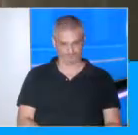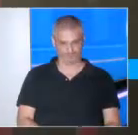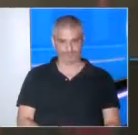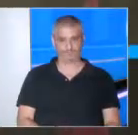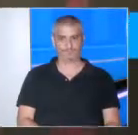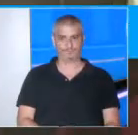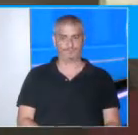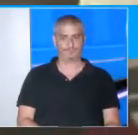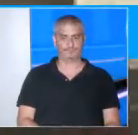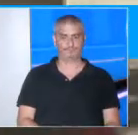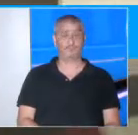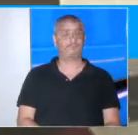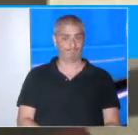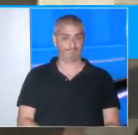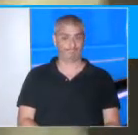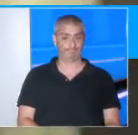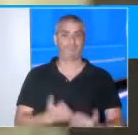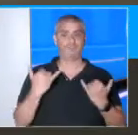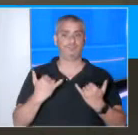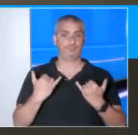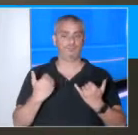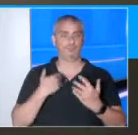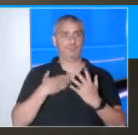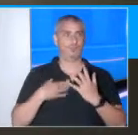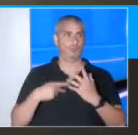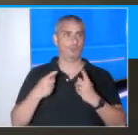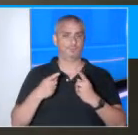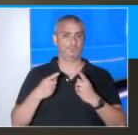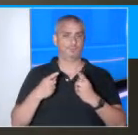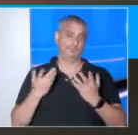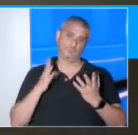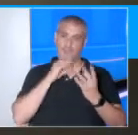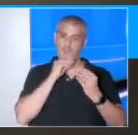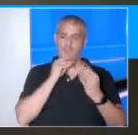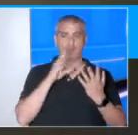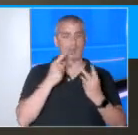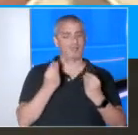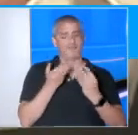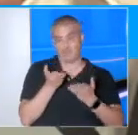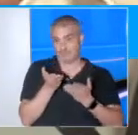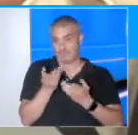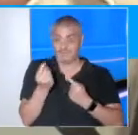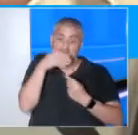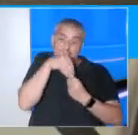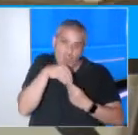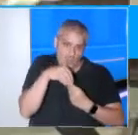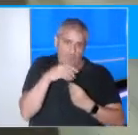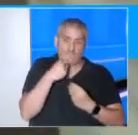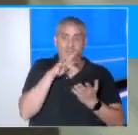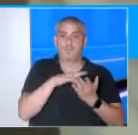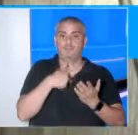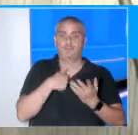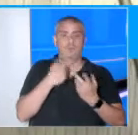טוב. טוב, עכשיו אנחנו רוצים לדבר על הדברים האלה ועוד, ונמצאת